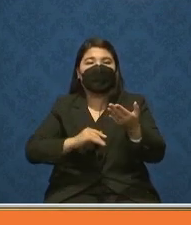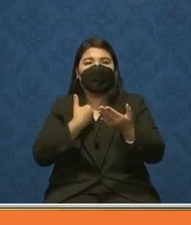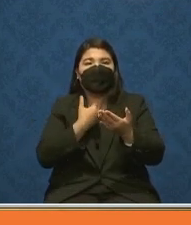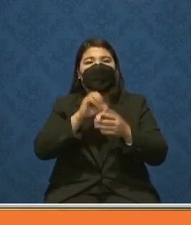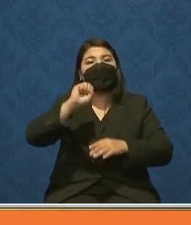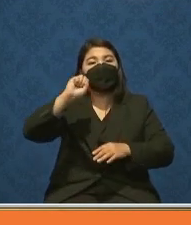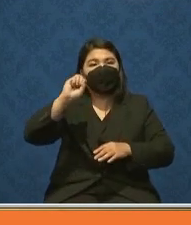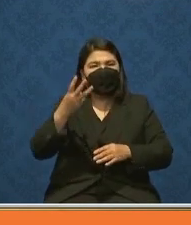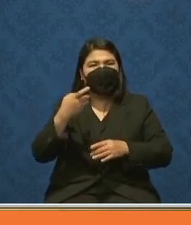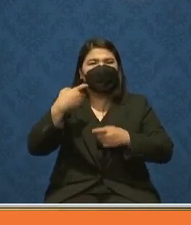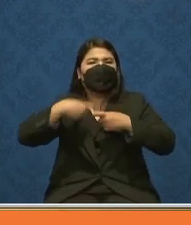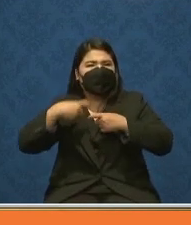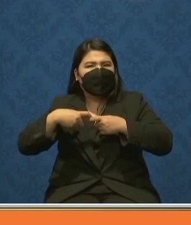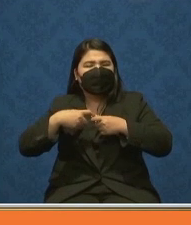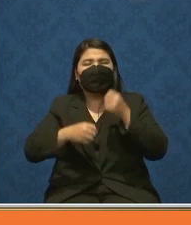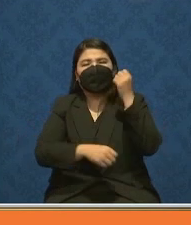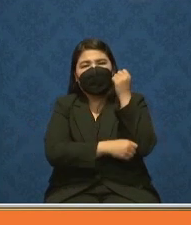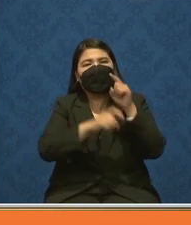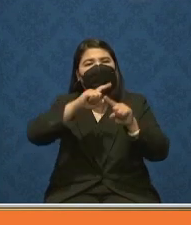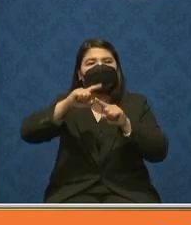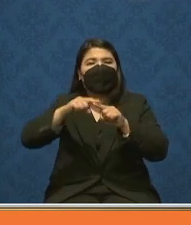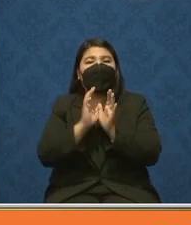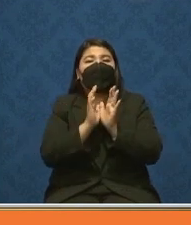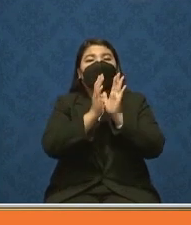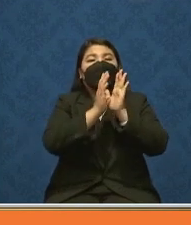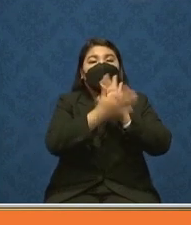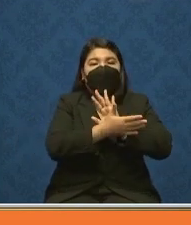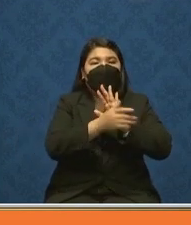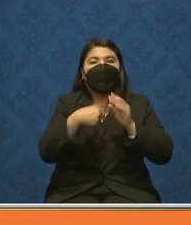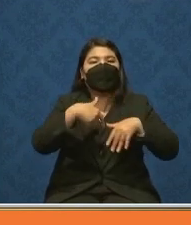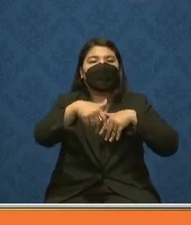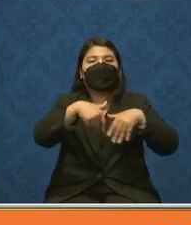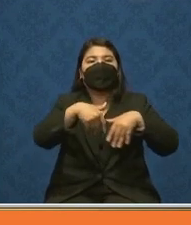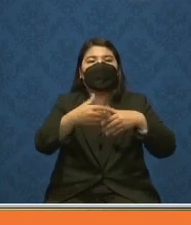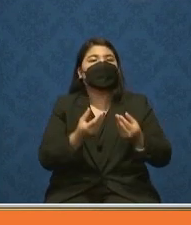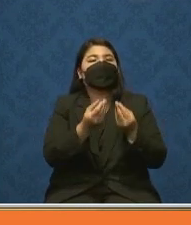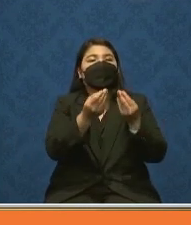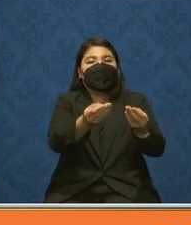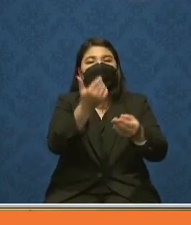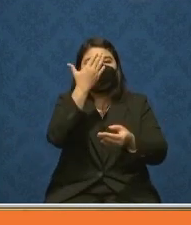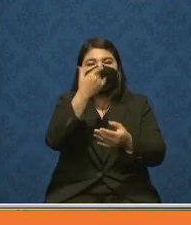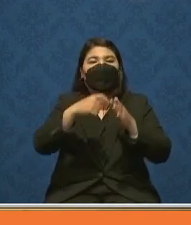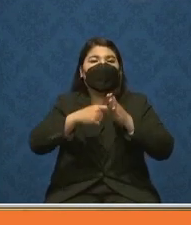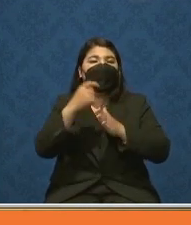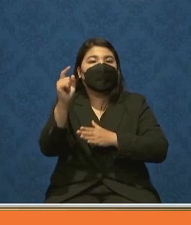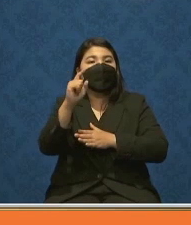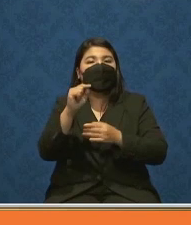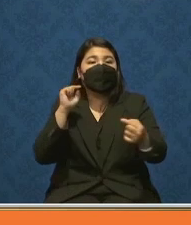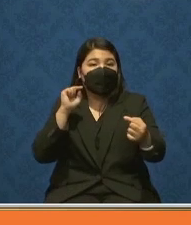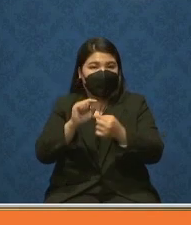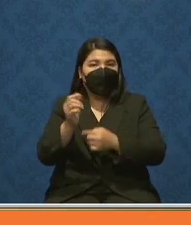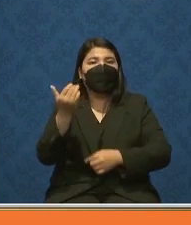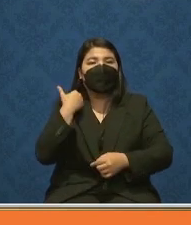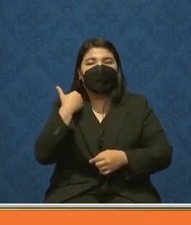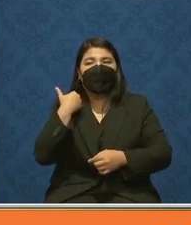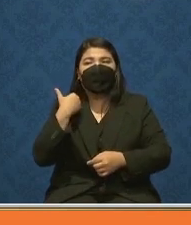เนี่ยต้องเปลี่ยนจากสวัสดิการอนาถาสวัสดิการพิสูจน์ความจนนะครับให้กลายเป็นสวัสดิการประชาชนทั่วหน้าครับเหตุผลมันตรง